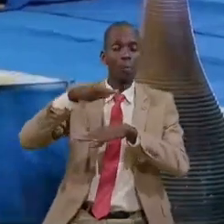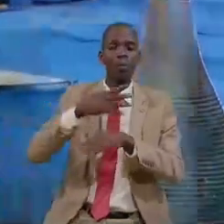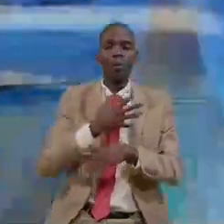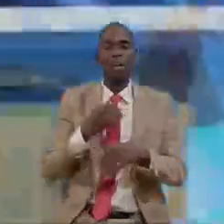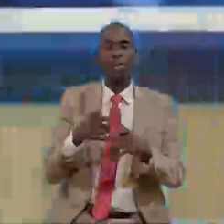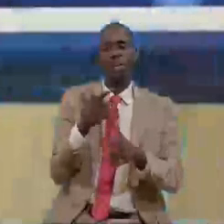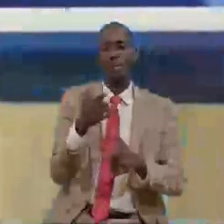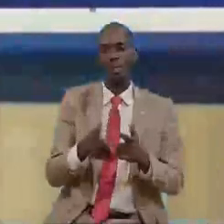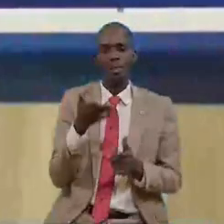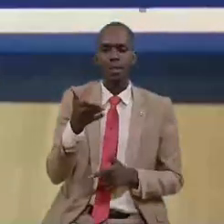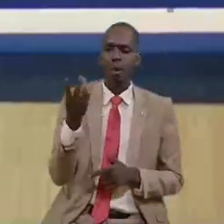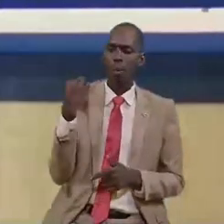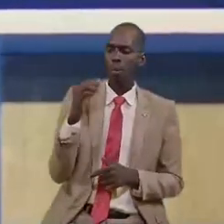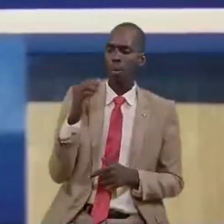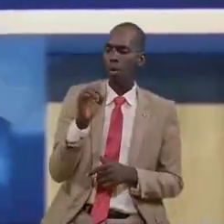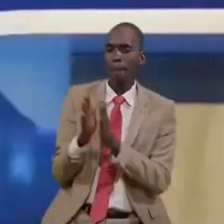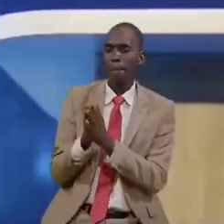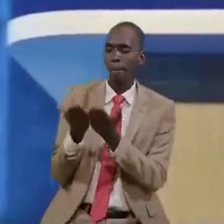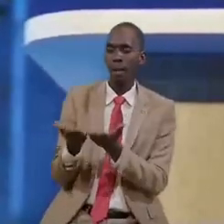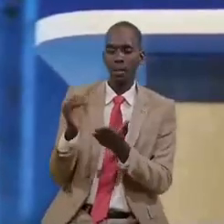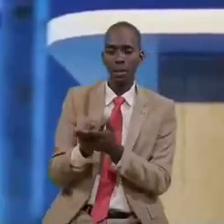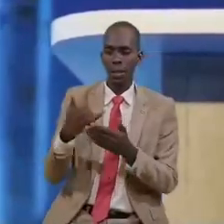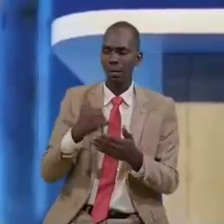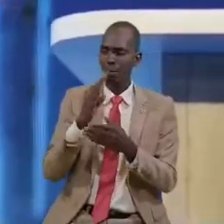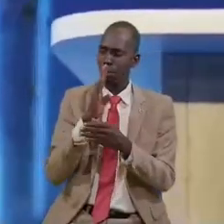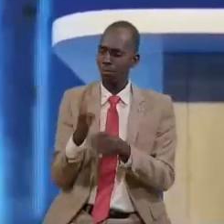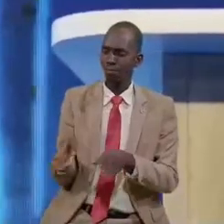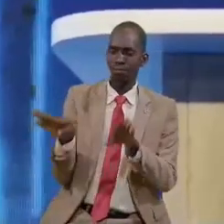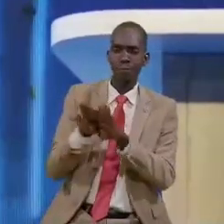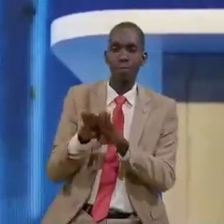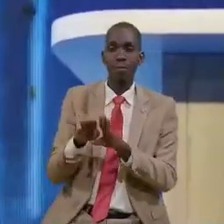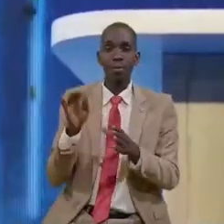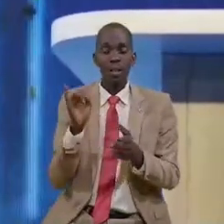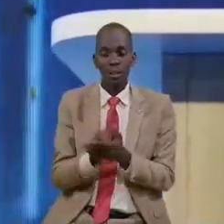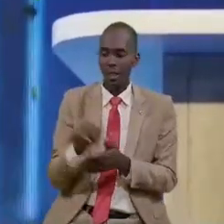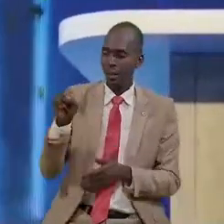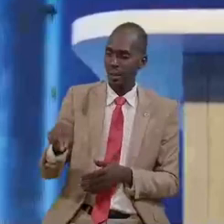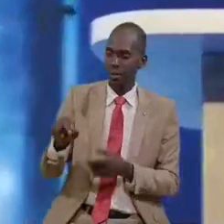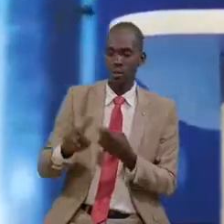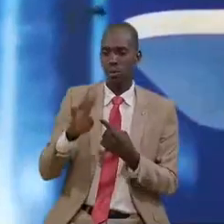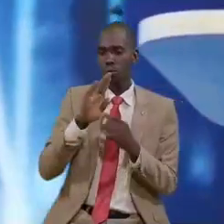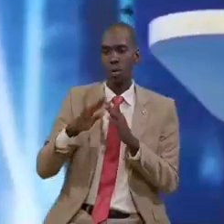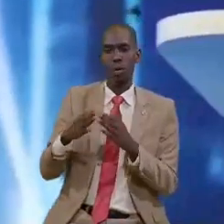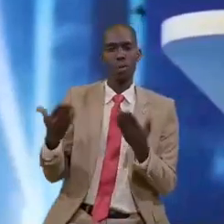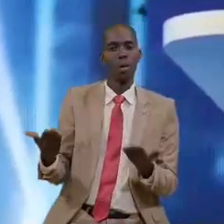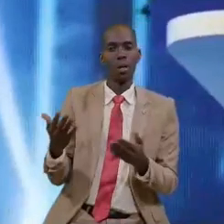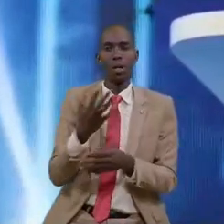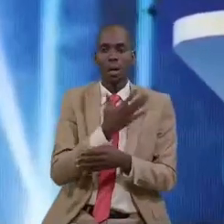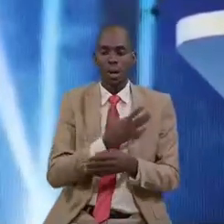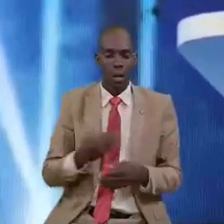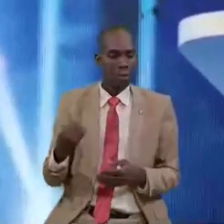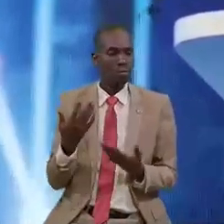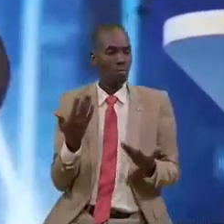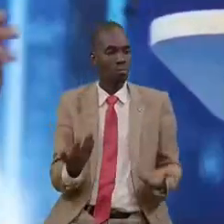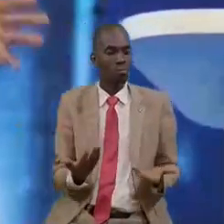avait un livre qui a été scellé, mais qui devait être ouvert. Et on a cherché